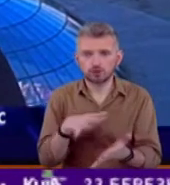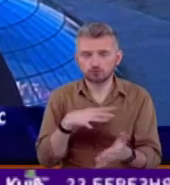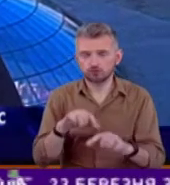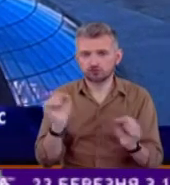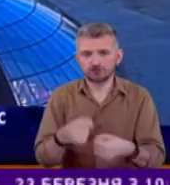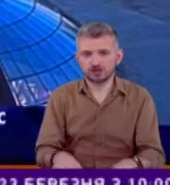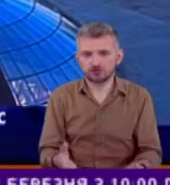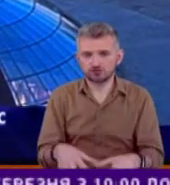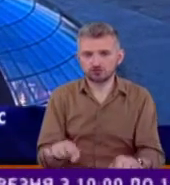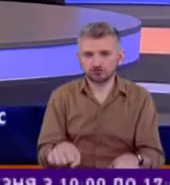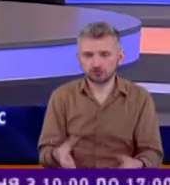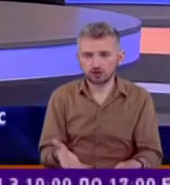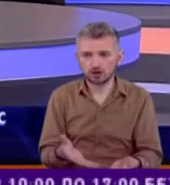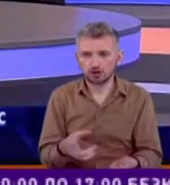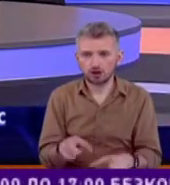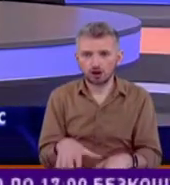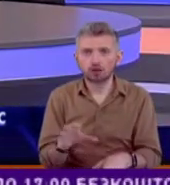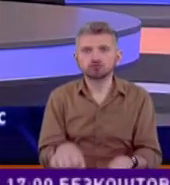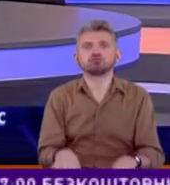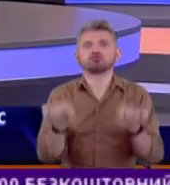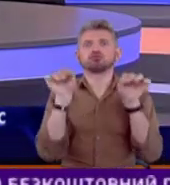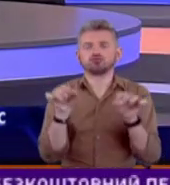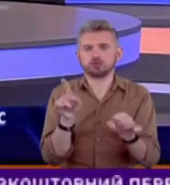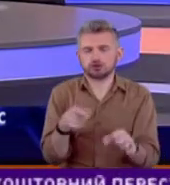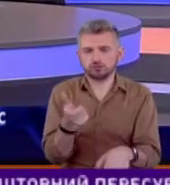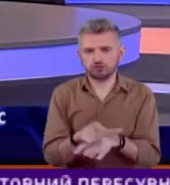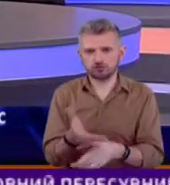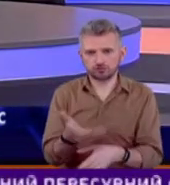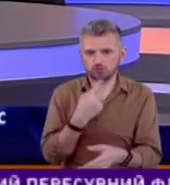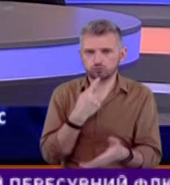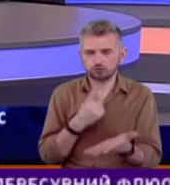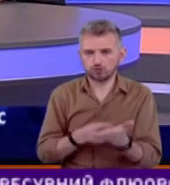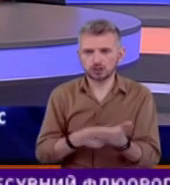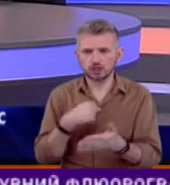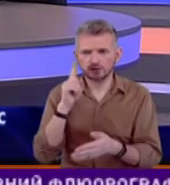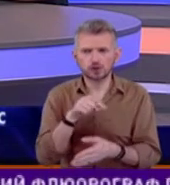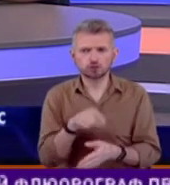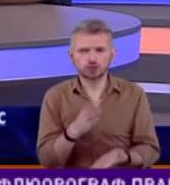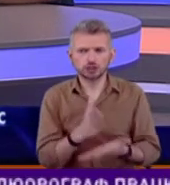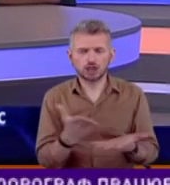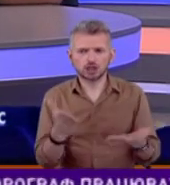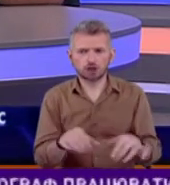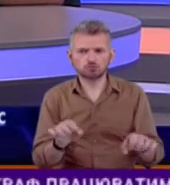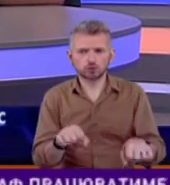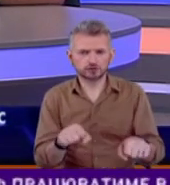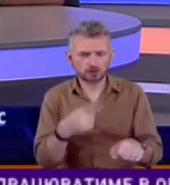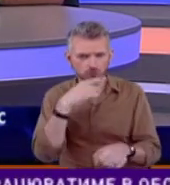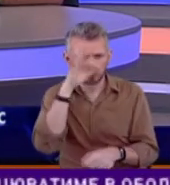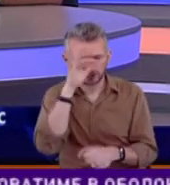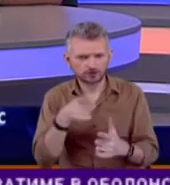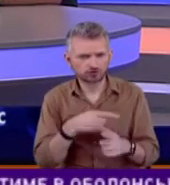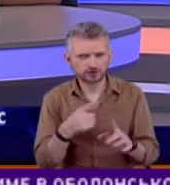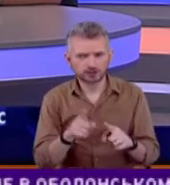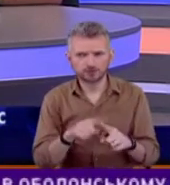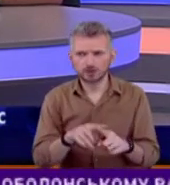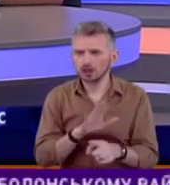швидко. На задньому колесі тим більше. Але я знаю, тут же ще якась у нас є ця мотоциклетна поліція, чи це тільки...